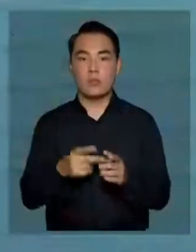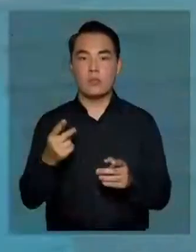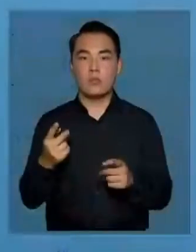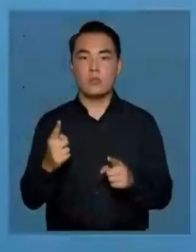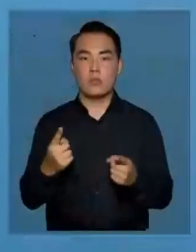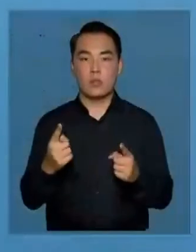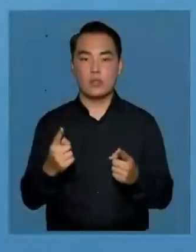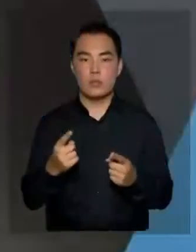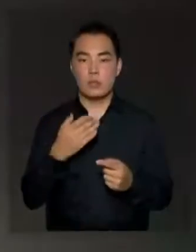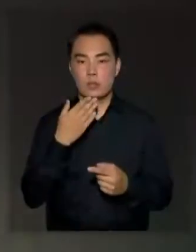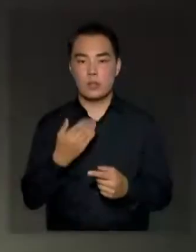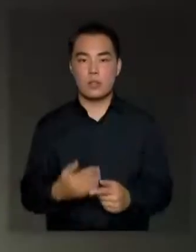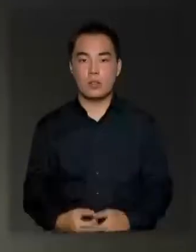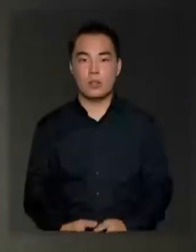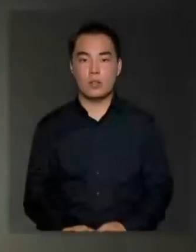білеміз?